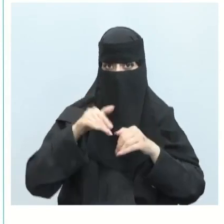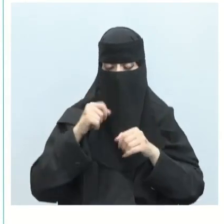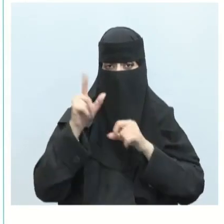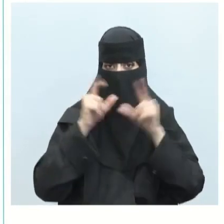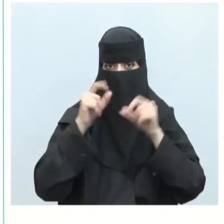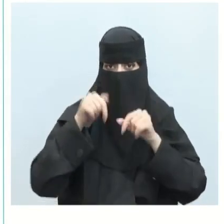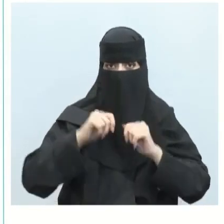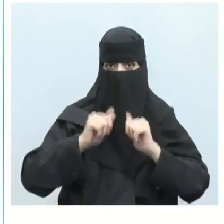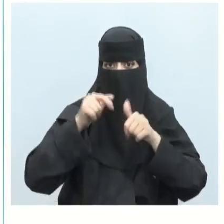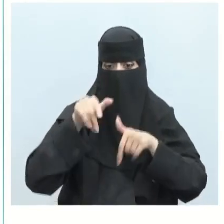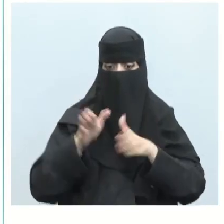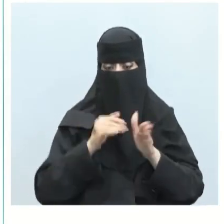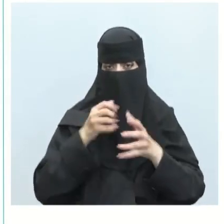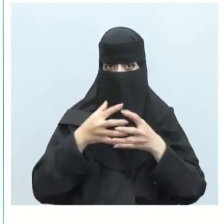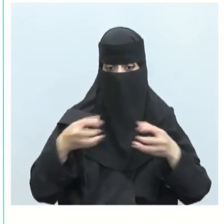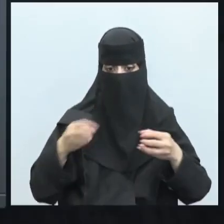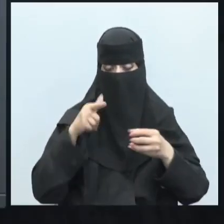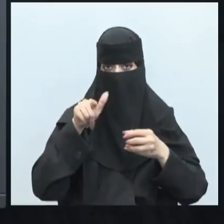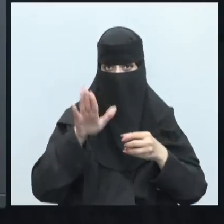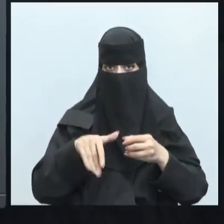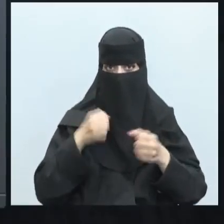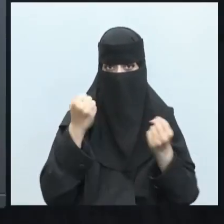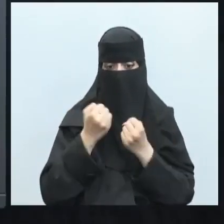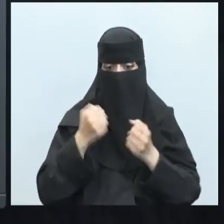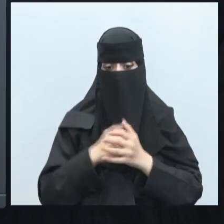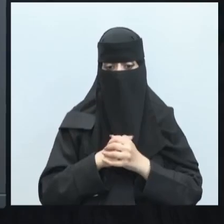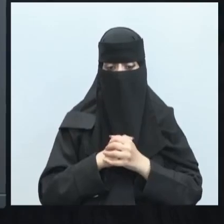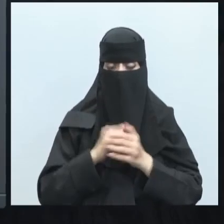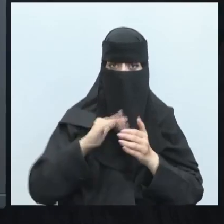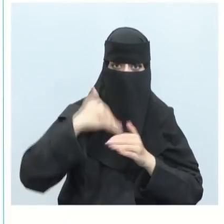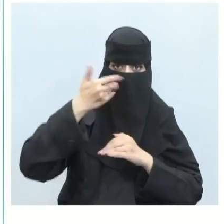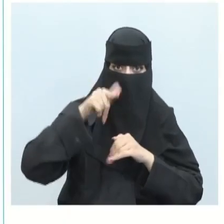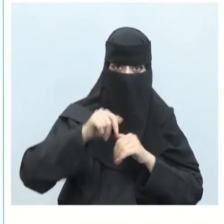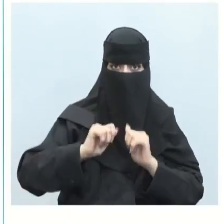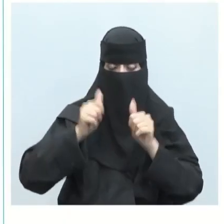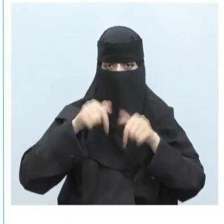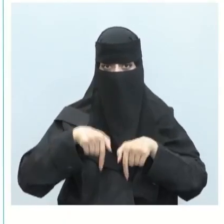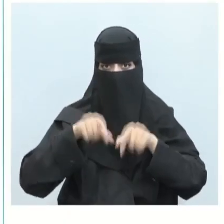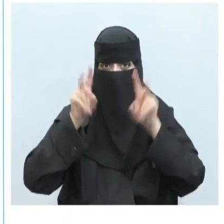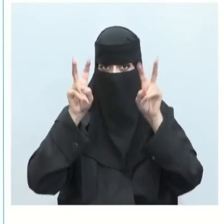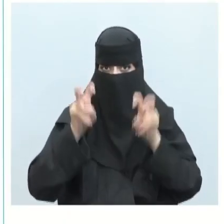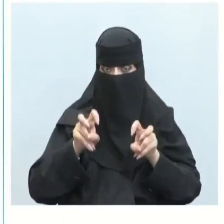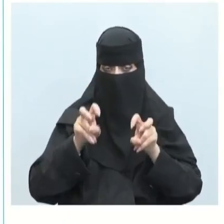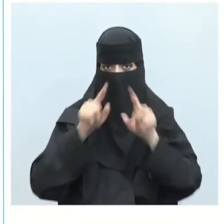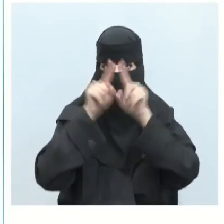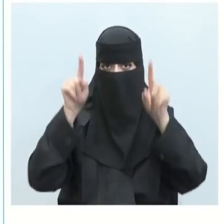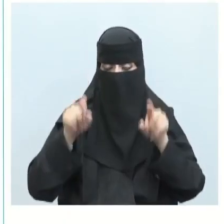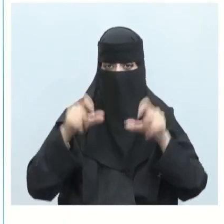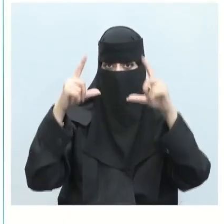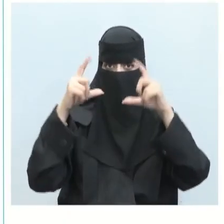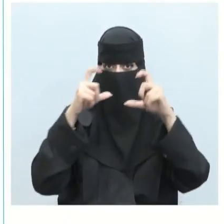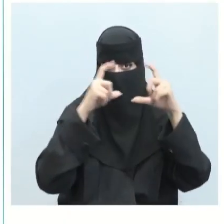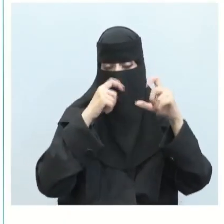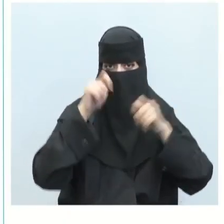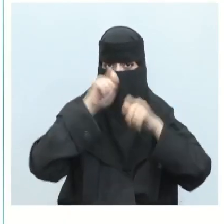الانترنت كي يقوم بتحليل هذه الانشطه بعد ذلك سنقوم بايقاف الالتقاط حتى